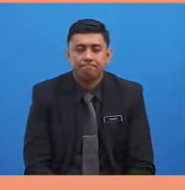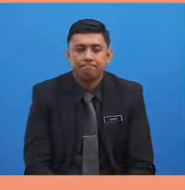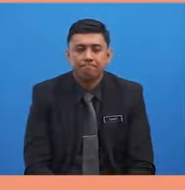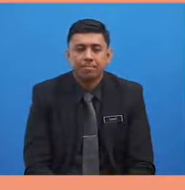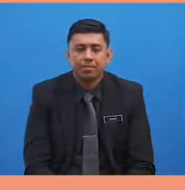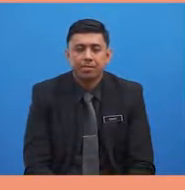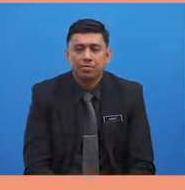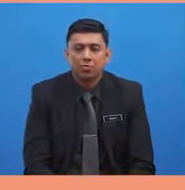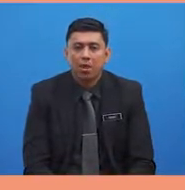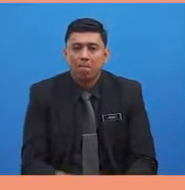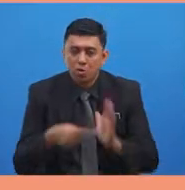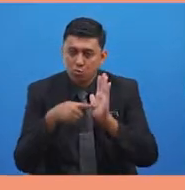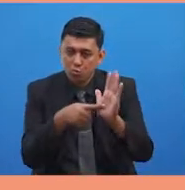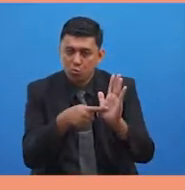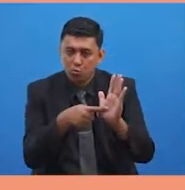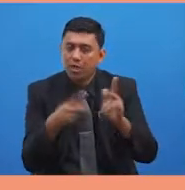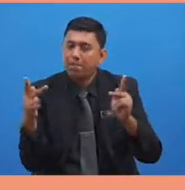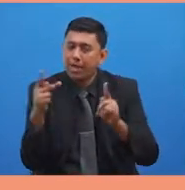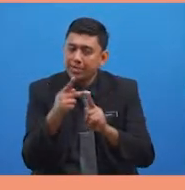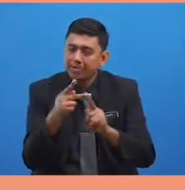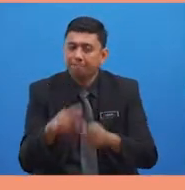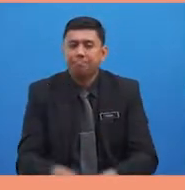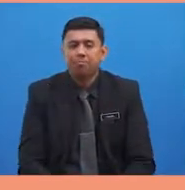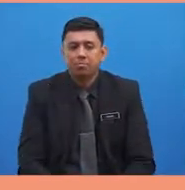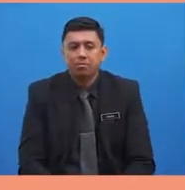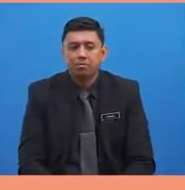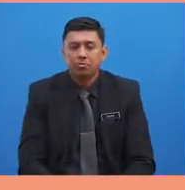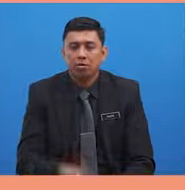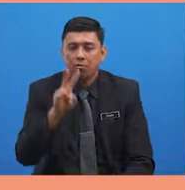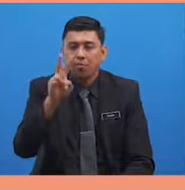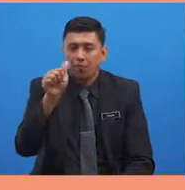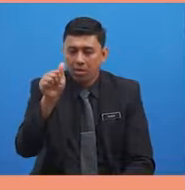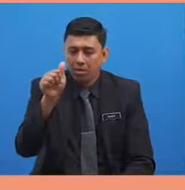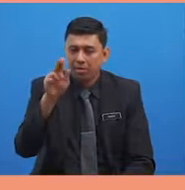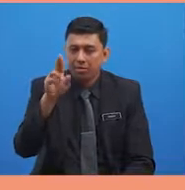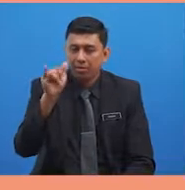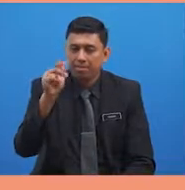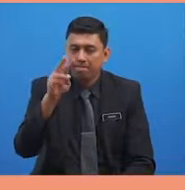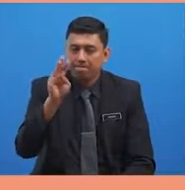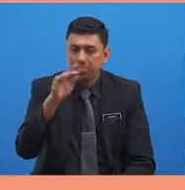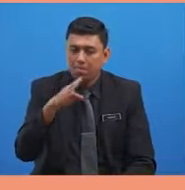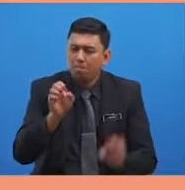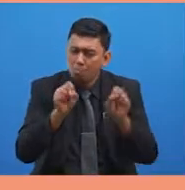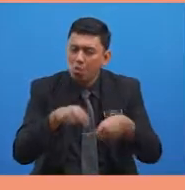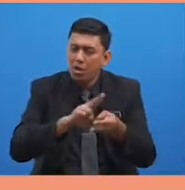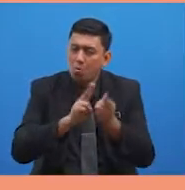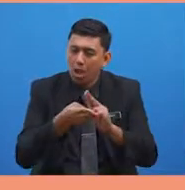Pernyataan var menunjukkan kepada variable atau pemboleh ubah. Mudah saja